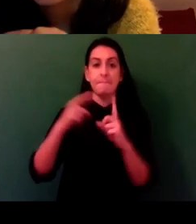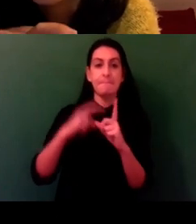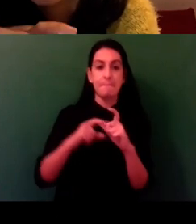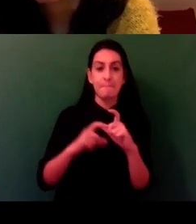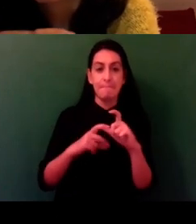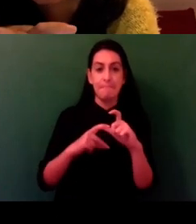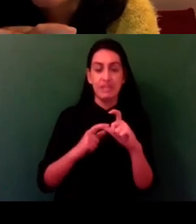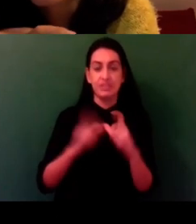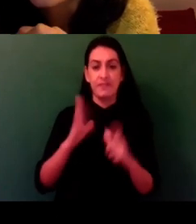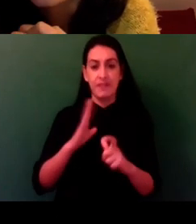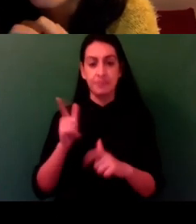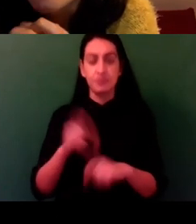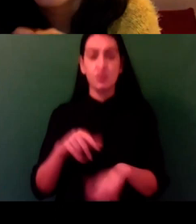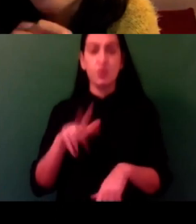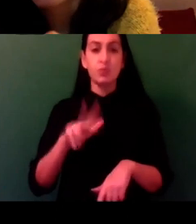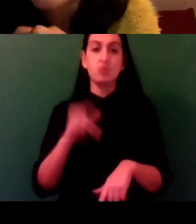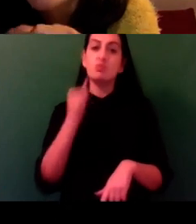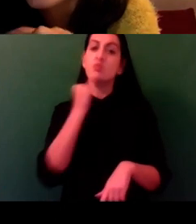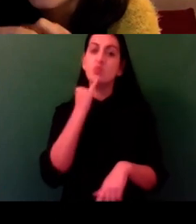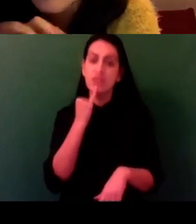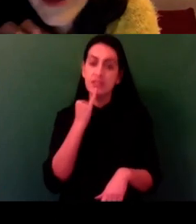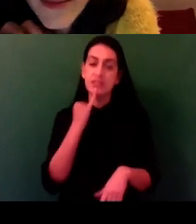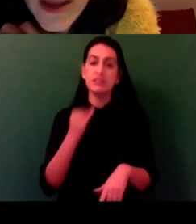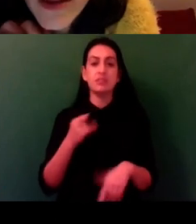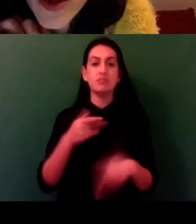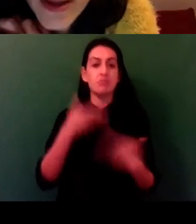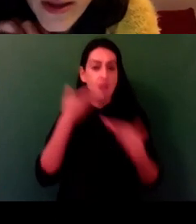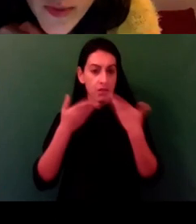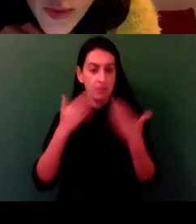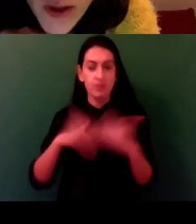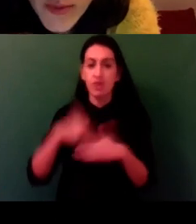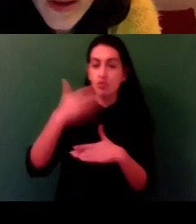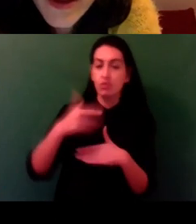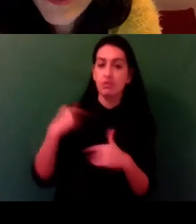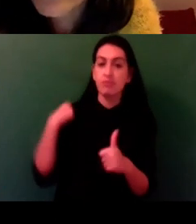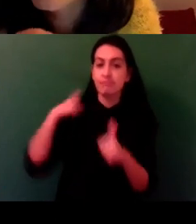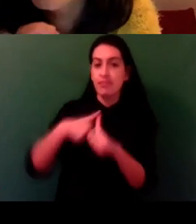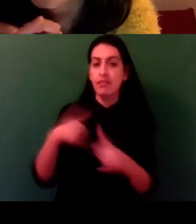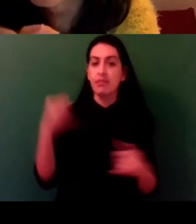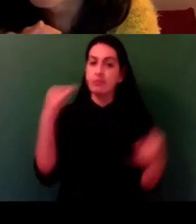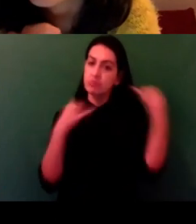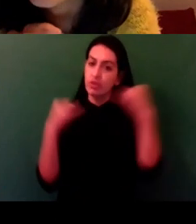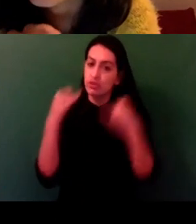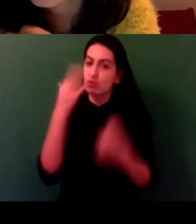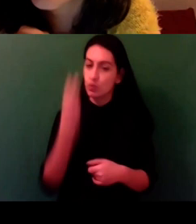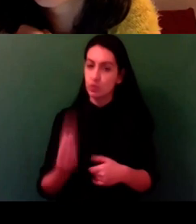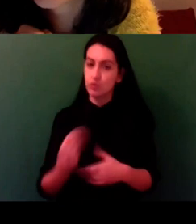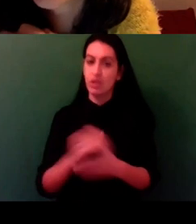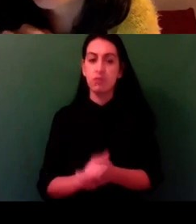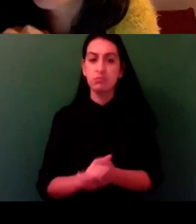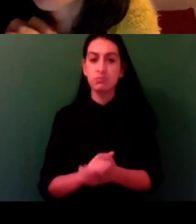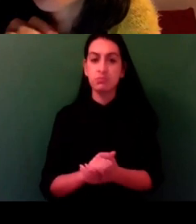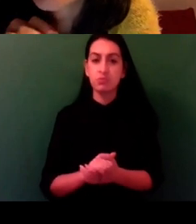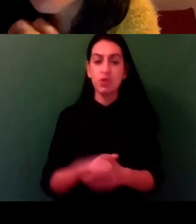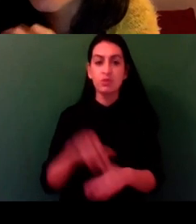Bu üç kişiden sonra, yani katkılardan sonra yine bir tartışma kısmımız olacak. Bu artık bütün oturumların sonu olduğu